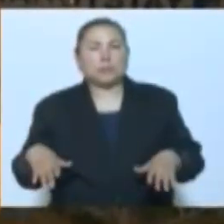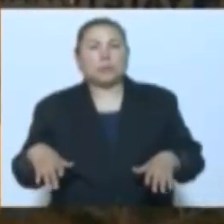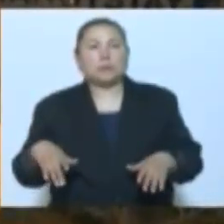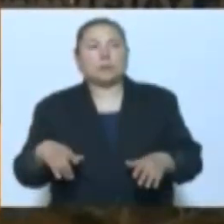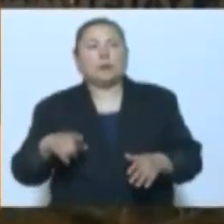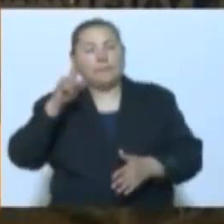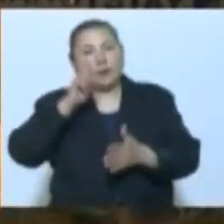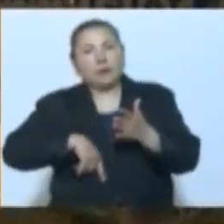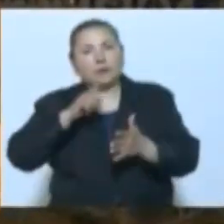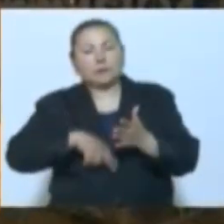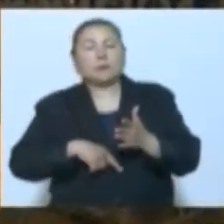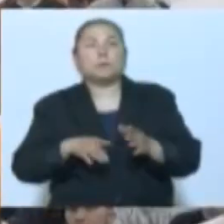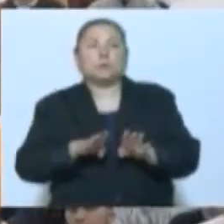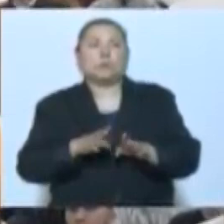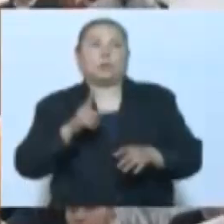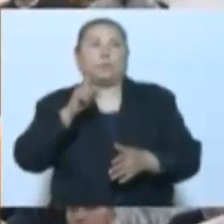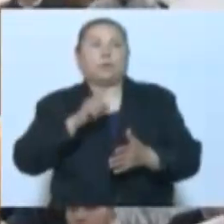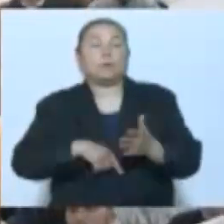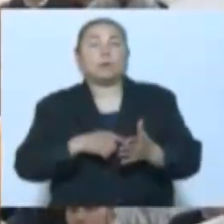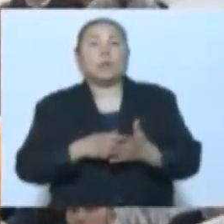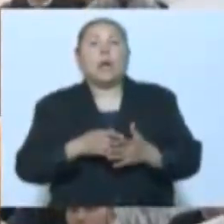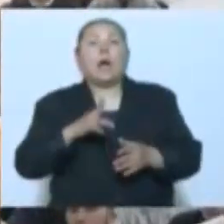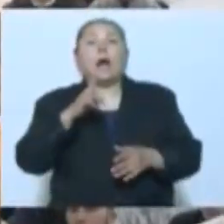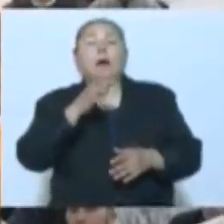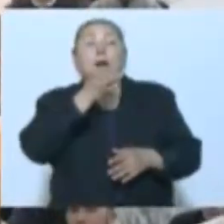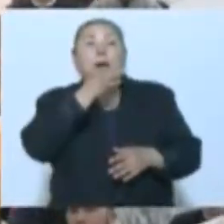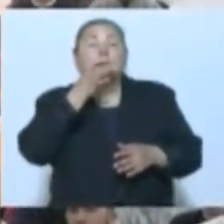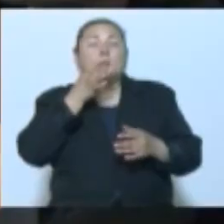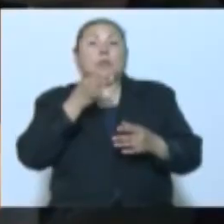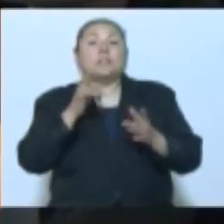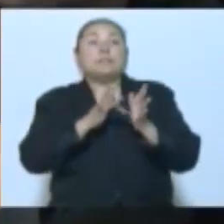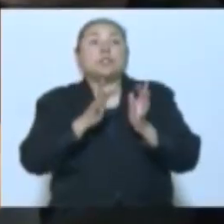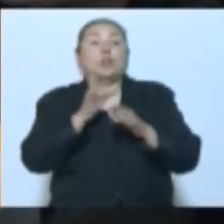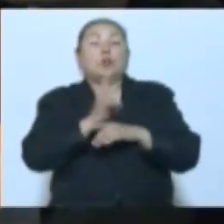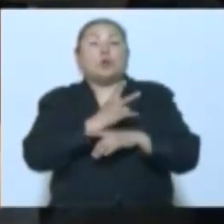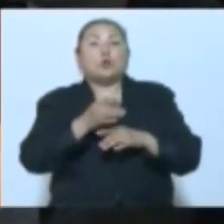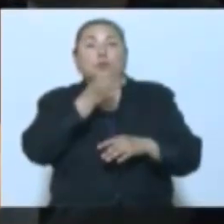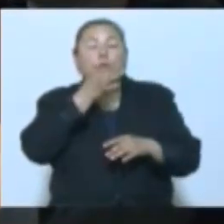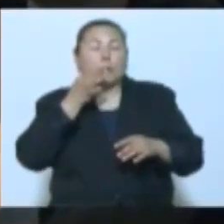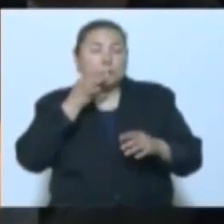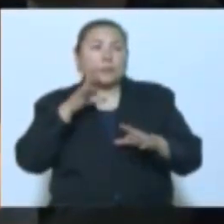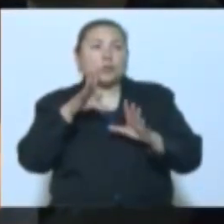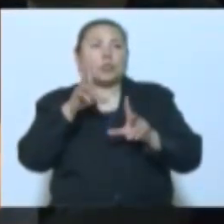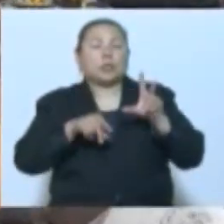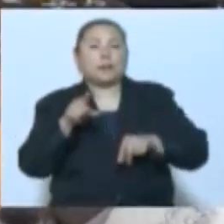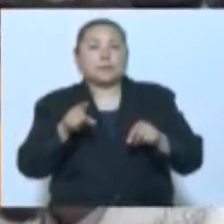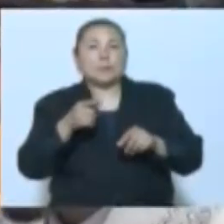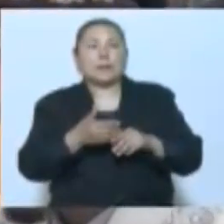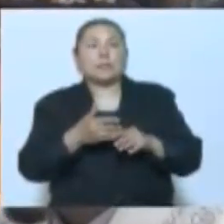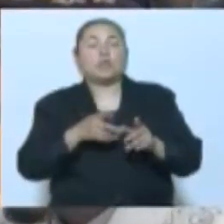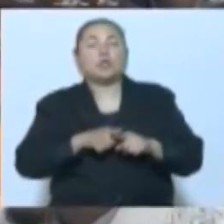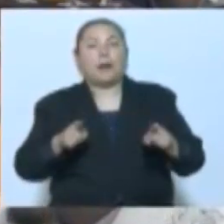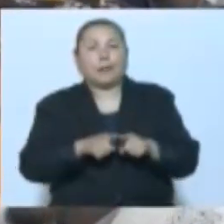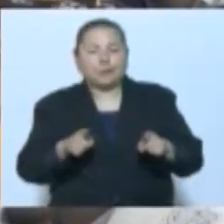болсын деп сол үшін келіп тұрмын. Қадір түні бір ауыздан әдемі қарсы алған маңғыстаулықтар ертеңгі ораза айтқа дайындықты бастап кетті. Бұл шарада